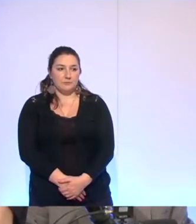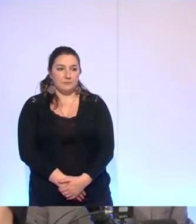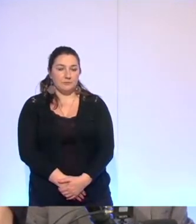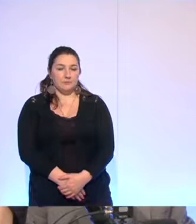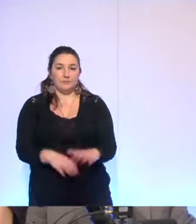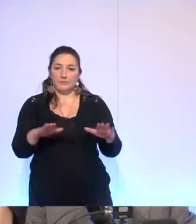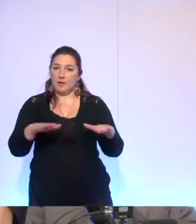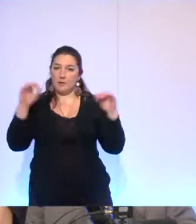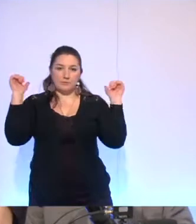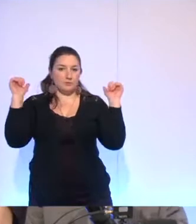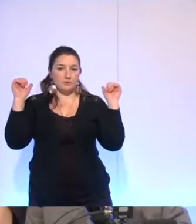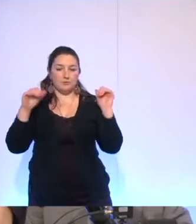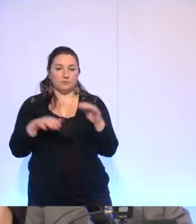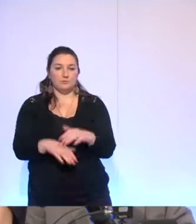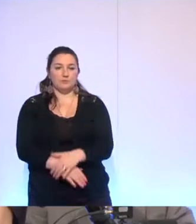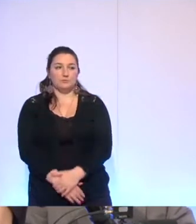Abstention.